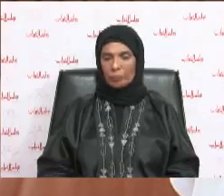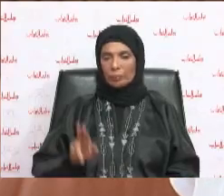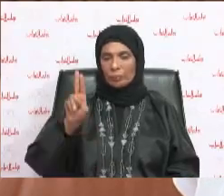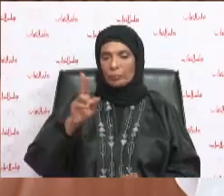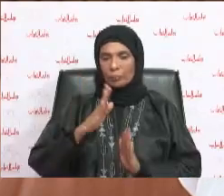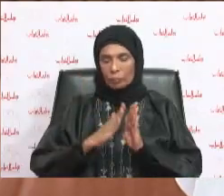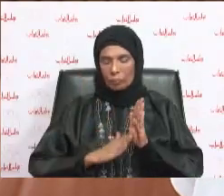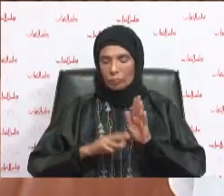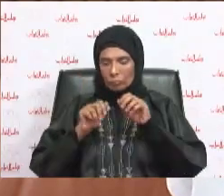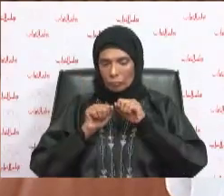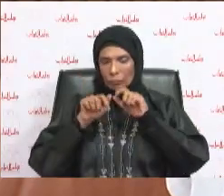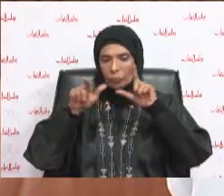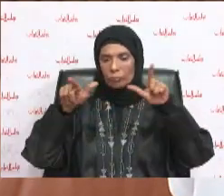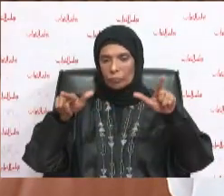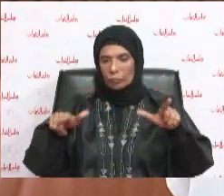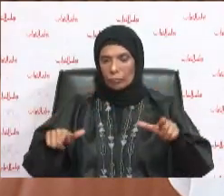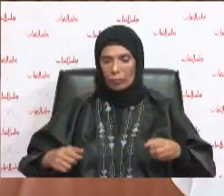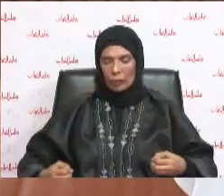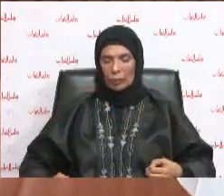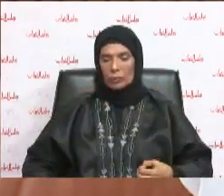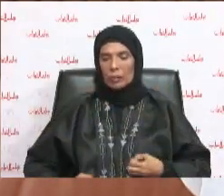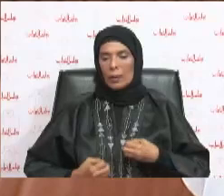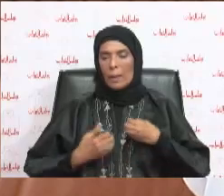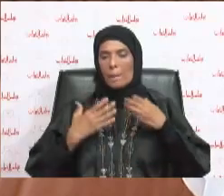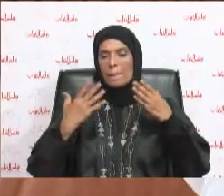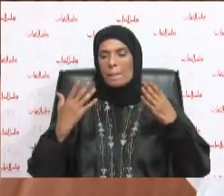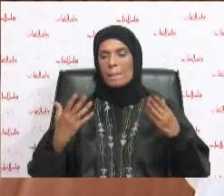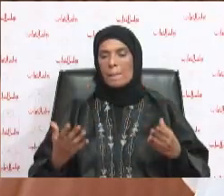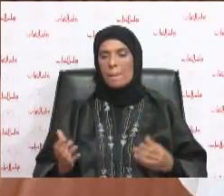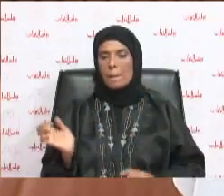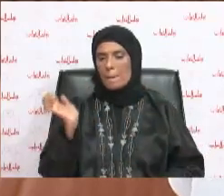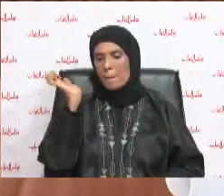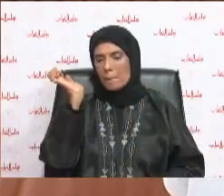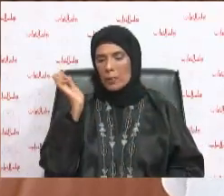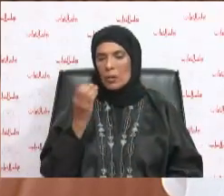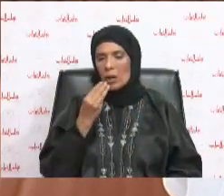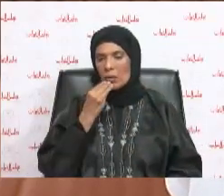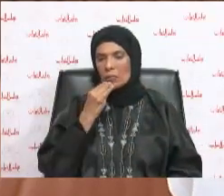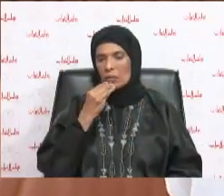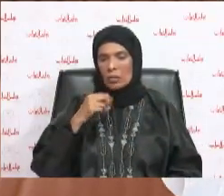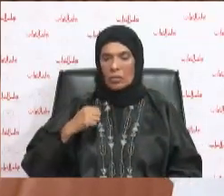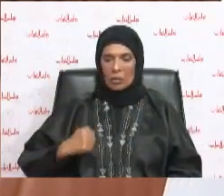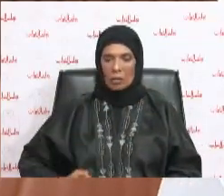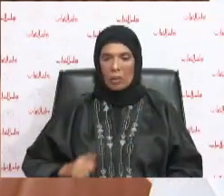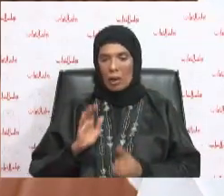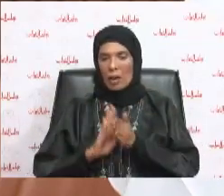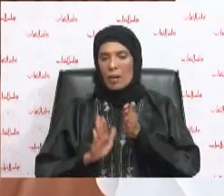التقرير يوضح لنا أن احنا نعيش أمن غذائي في مملكة البحرين في وضع